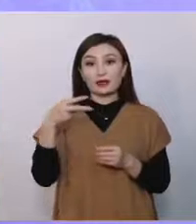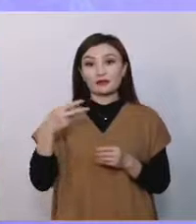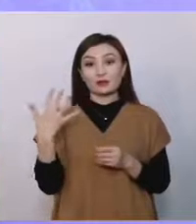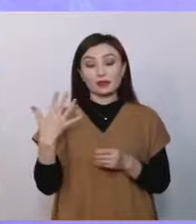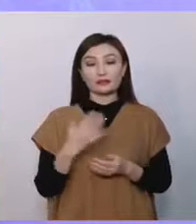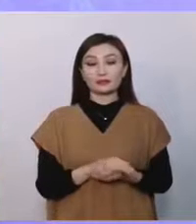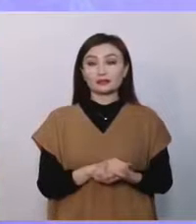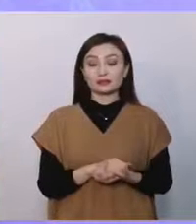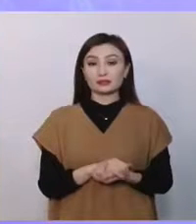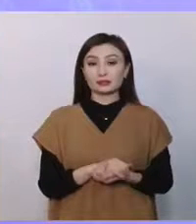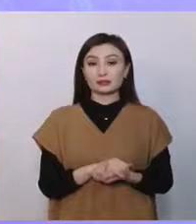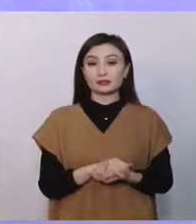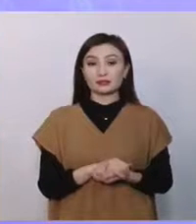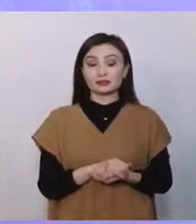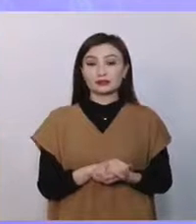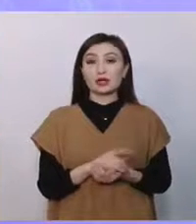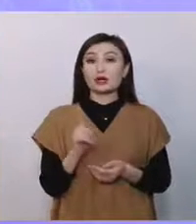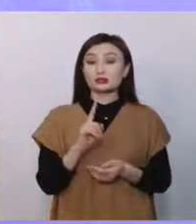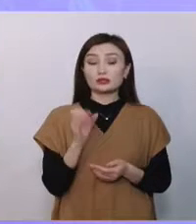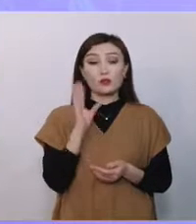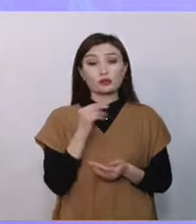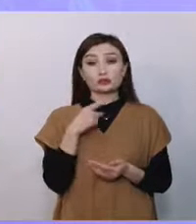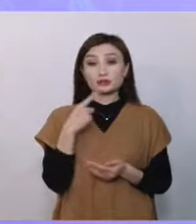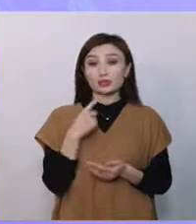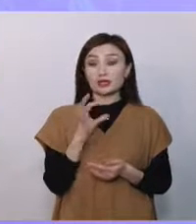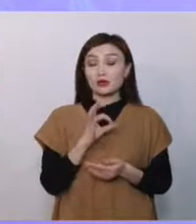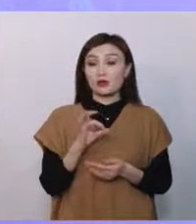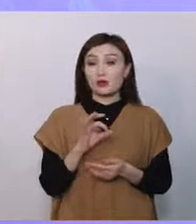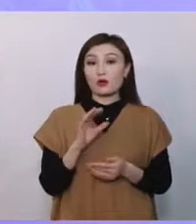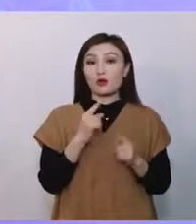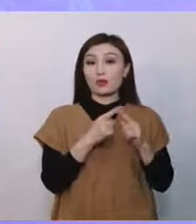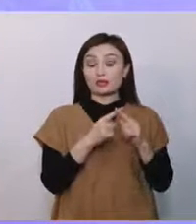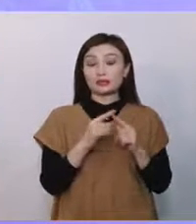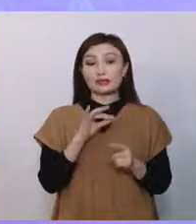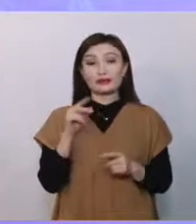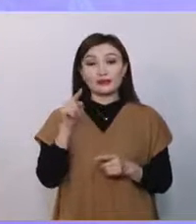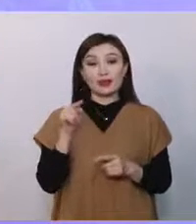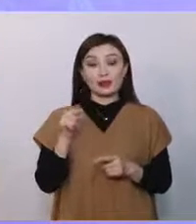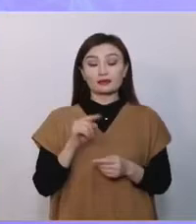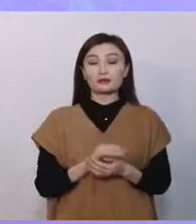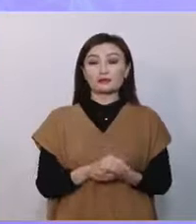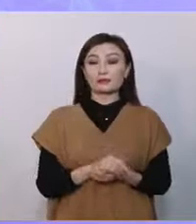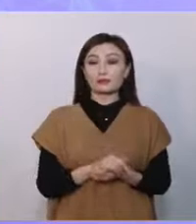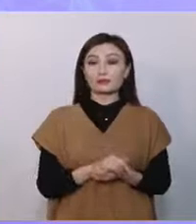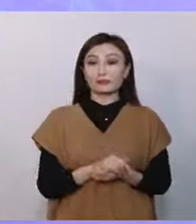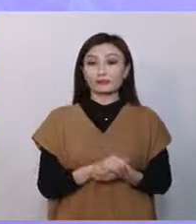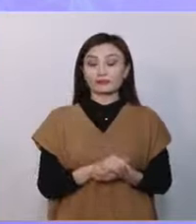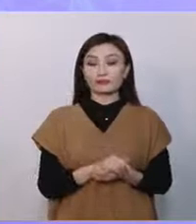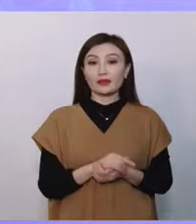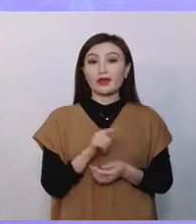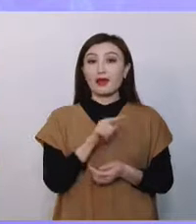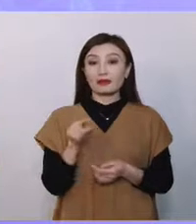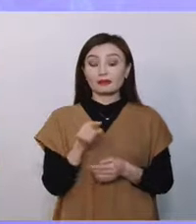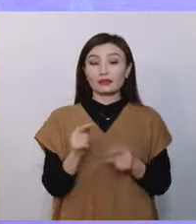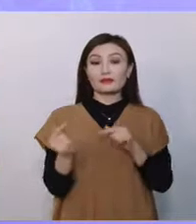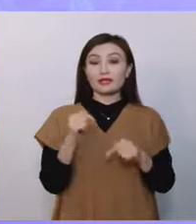5 что можем сказать о действии умножение и деление они